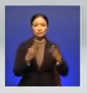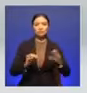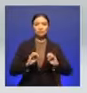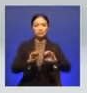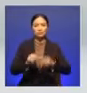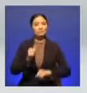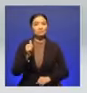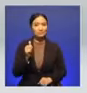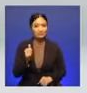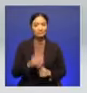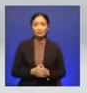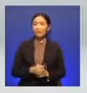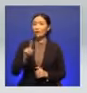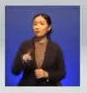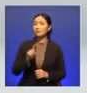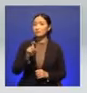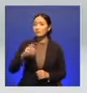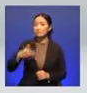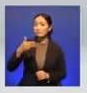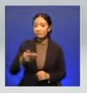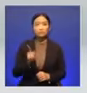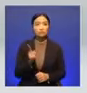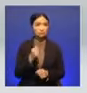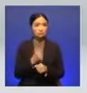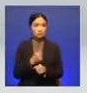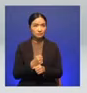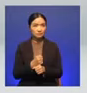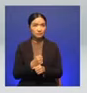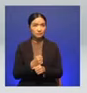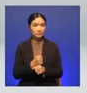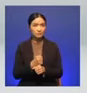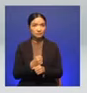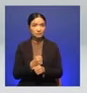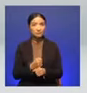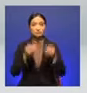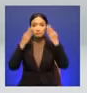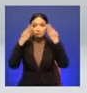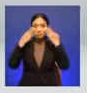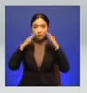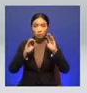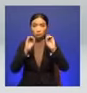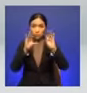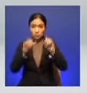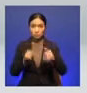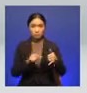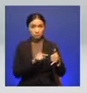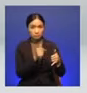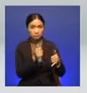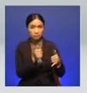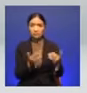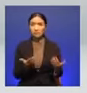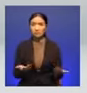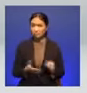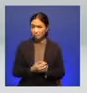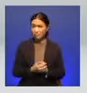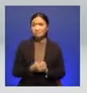ได้คำถามถัดมาตอนการที่เราต้องทำงานคือว่าคนตาบอดเป็นครูได้ไหมโลกทุกวันนี้คน